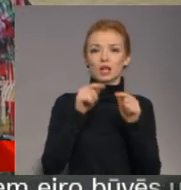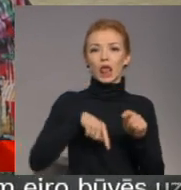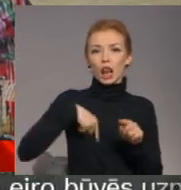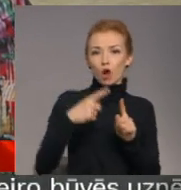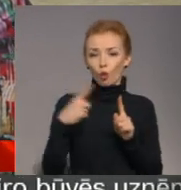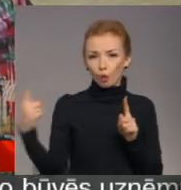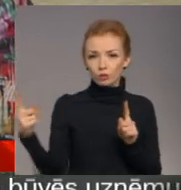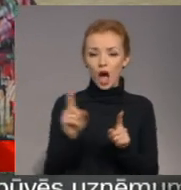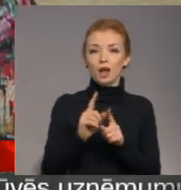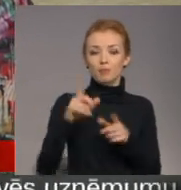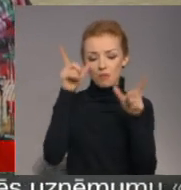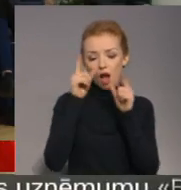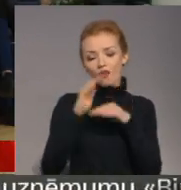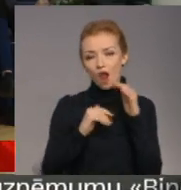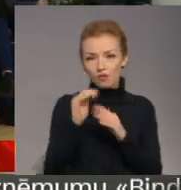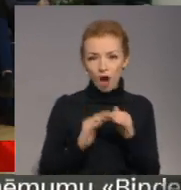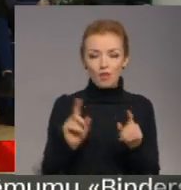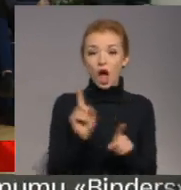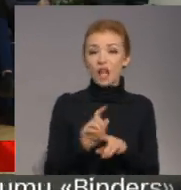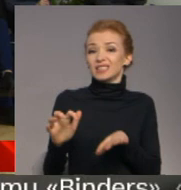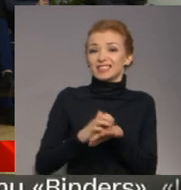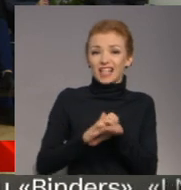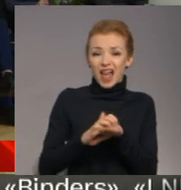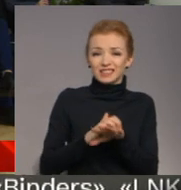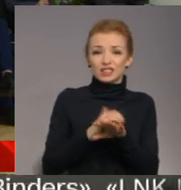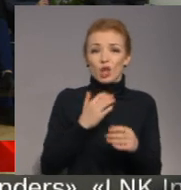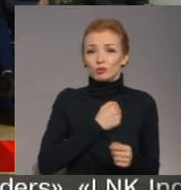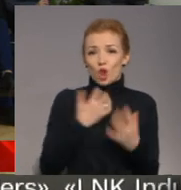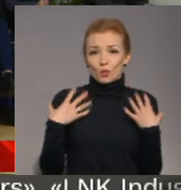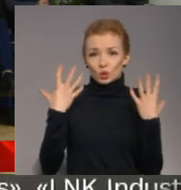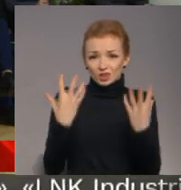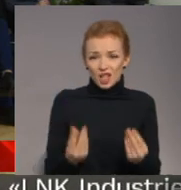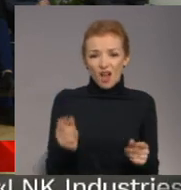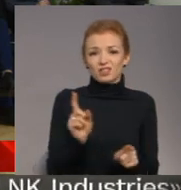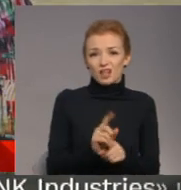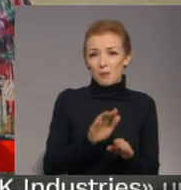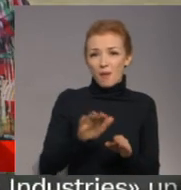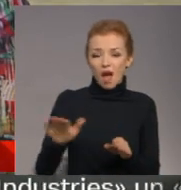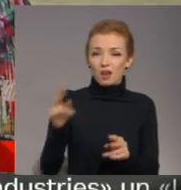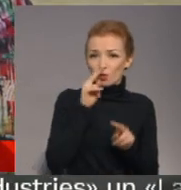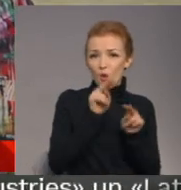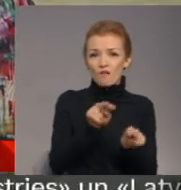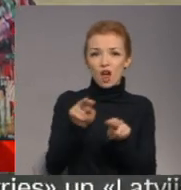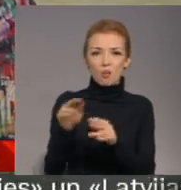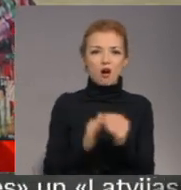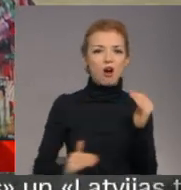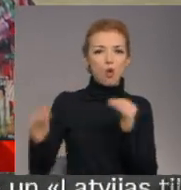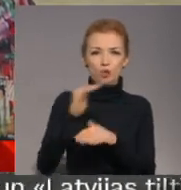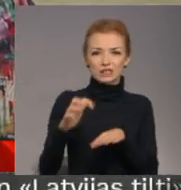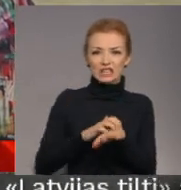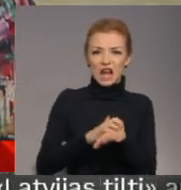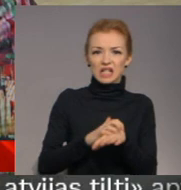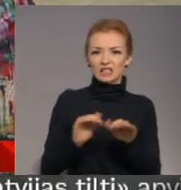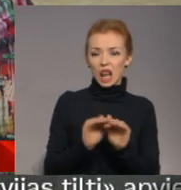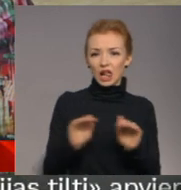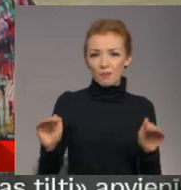kvalitāte. Un arī stress. Diemžēl mūsdienās arī bērniem mēs vērojam augstu šo stresa